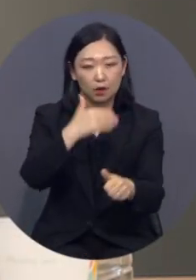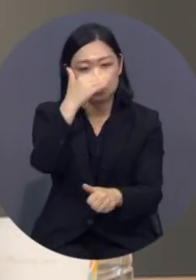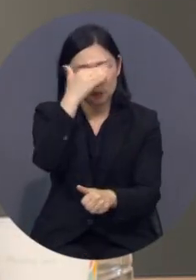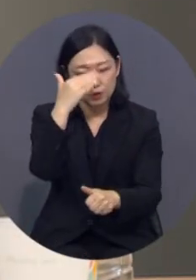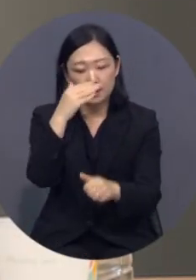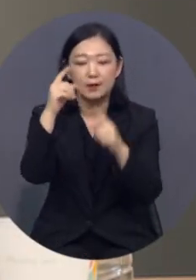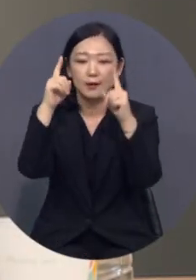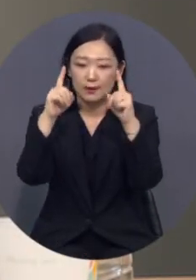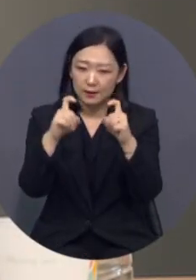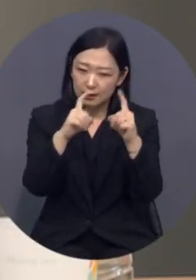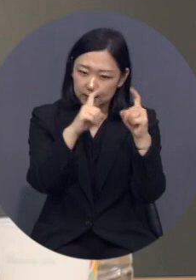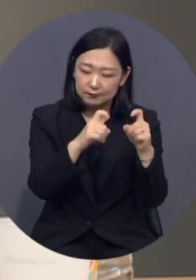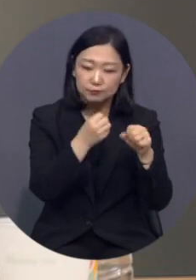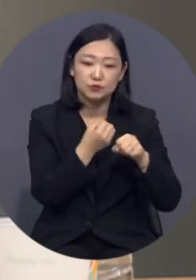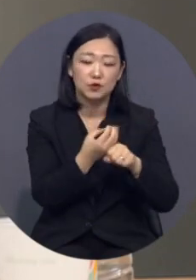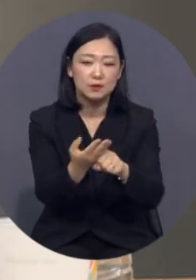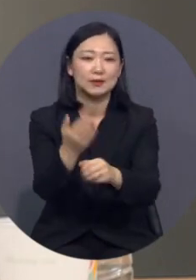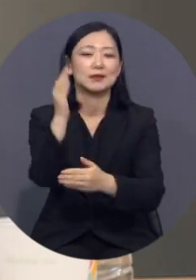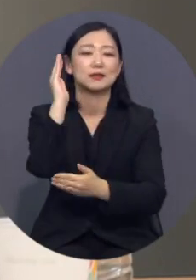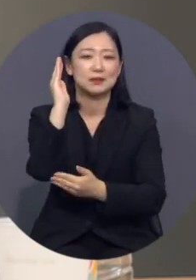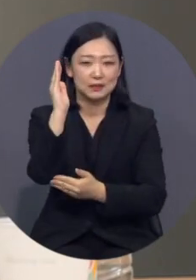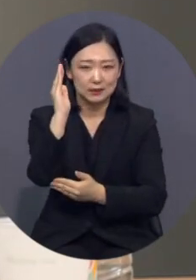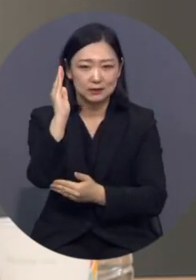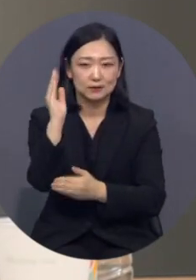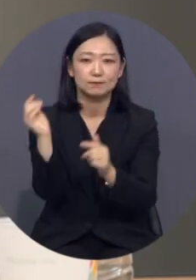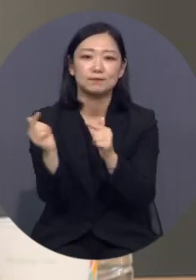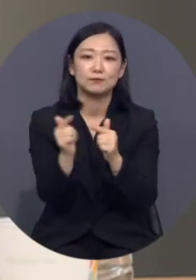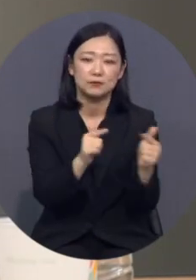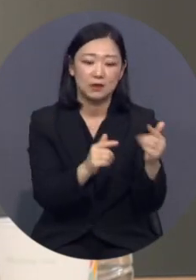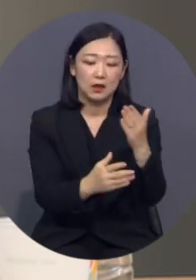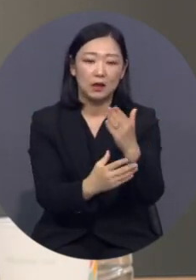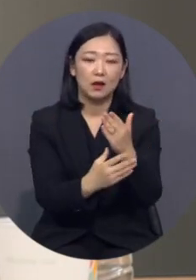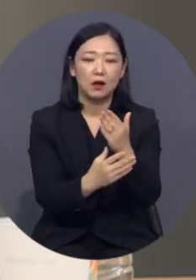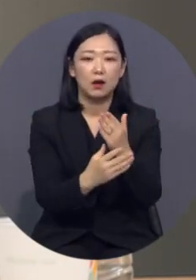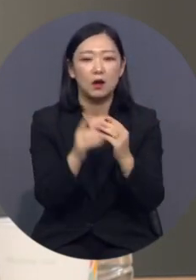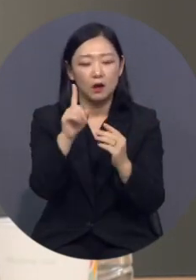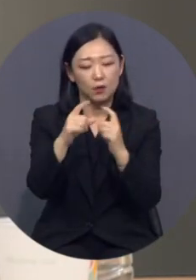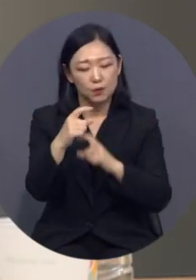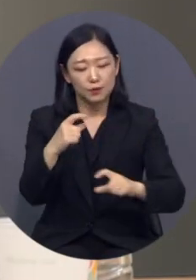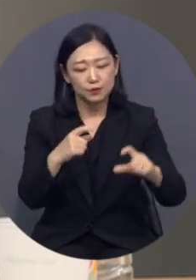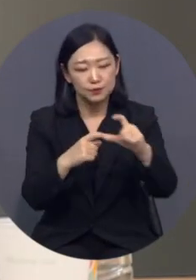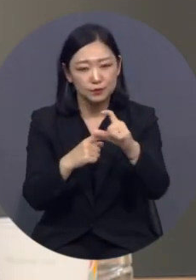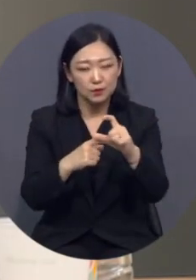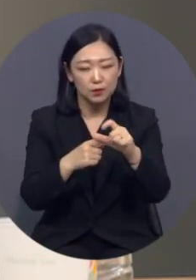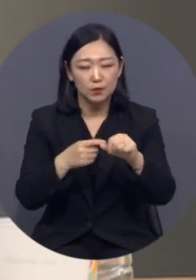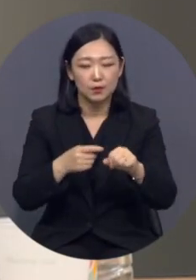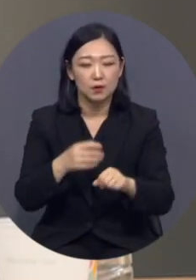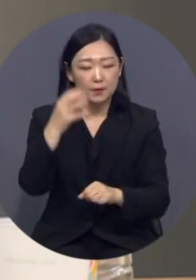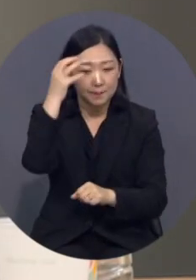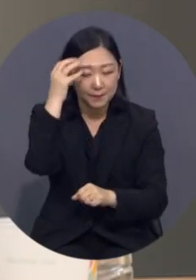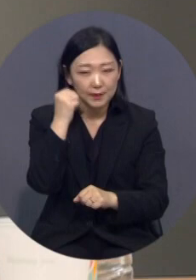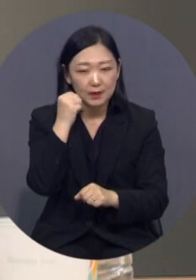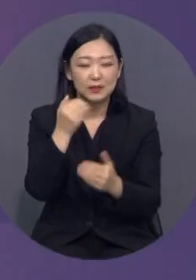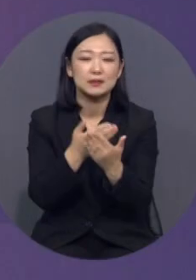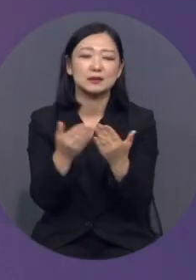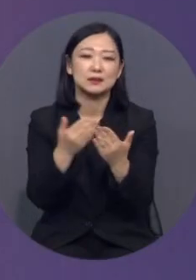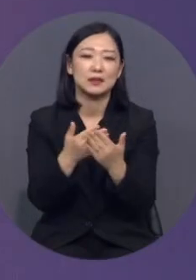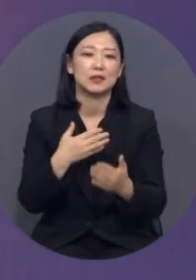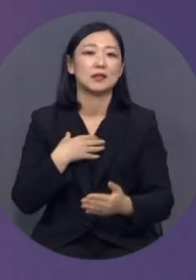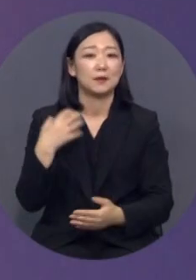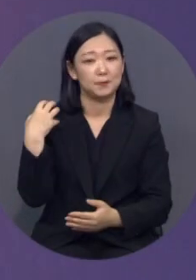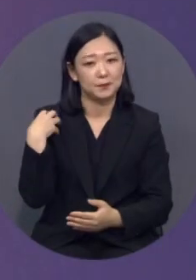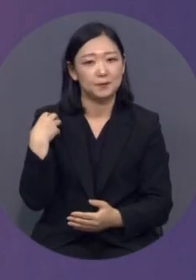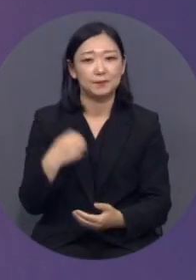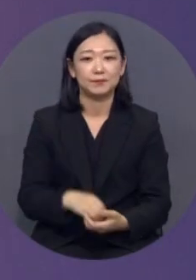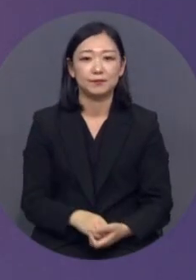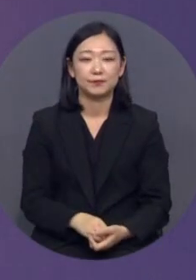될 사진 전해질 수사들 이야기들을 하나라도 더 새기고 더 그리는게 내 이제 할 일이 아닌가